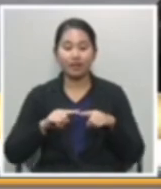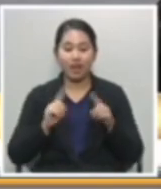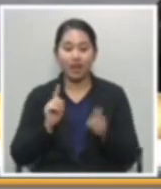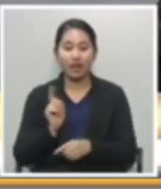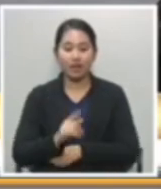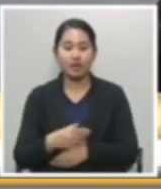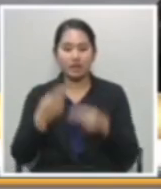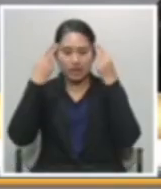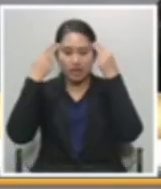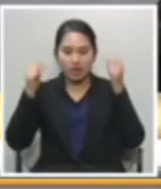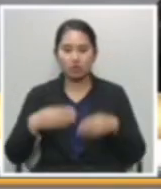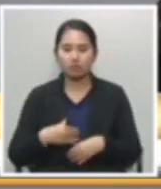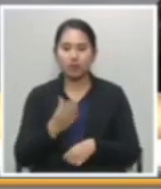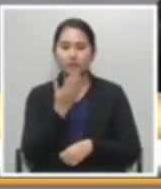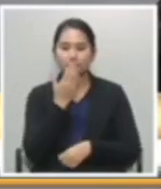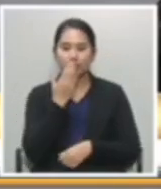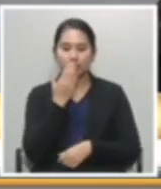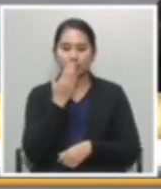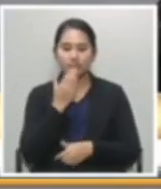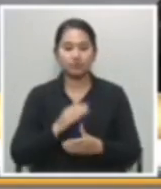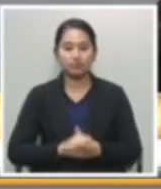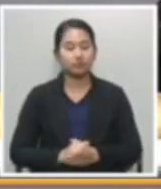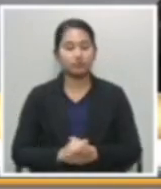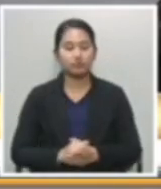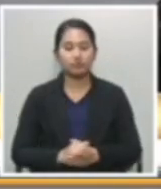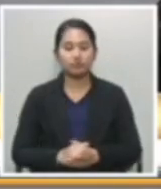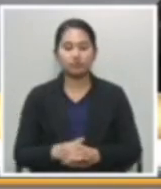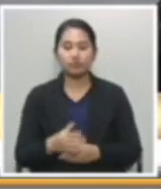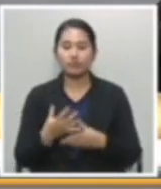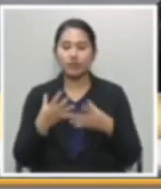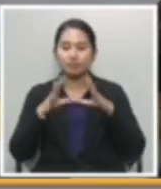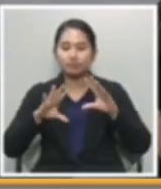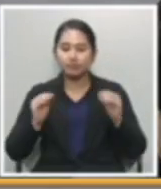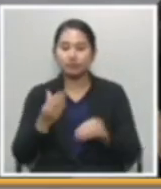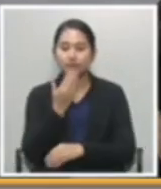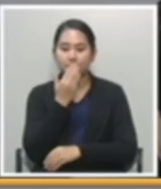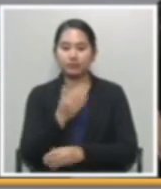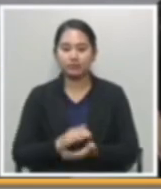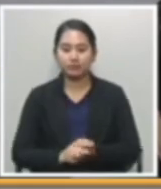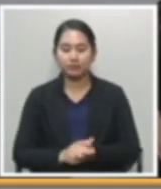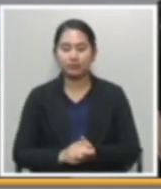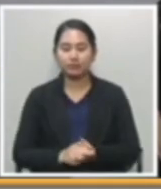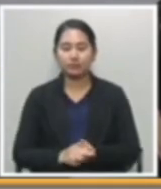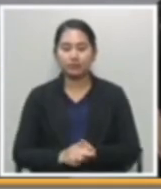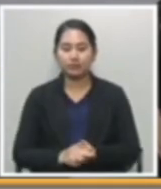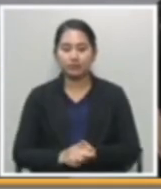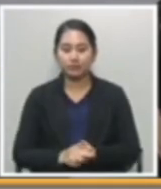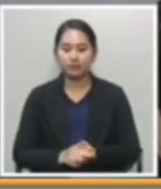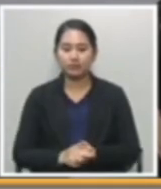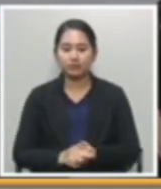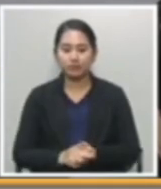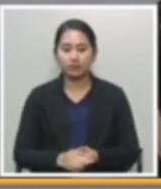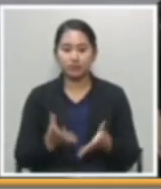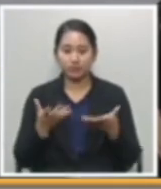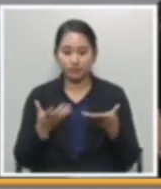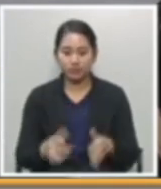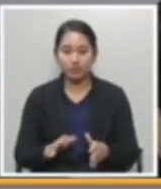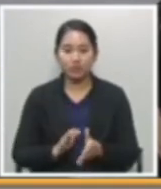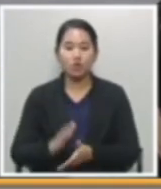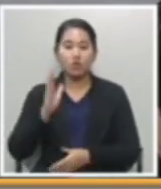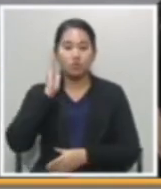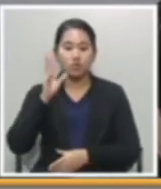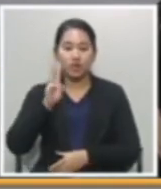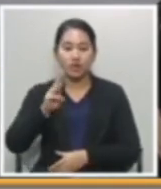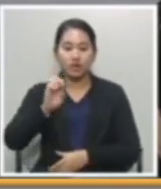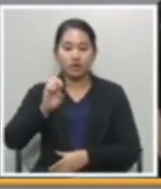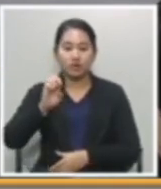านนายกก็ไม่ยอมตอบในที่ประชุมนะไม่ตอบนะเรื่องนี้ไม่ยอมตอบในที่ประชุมเลยพอถึงท่านวิษณุมันก็ขี่